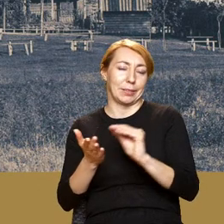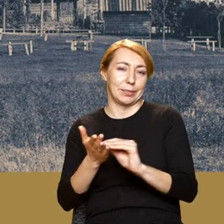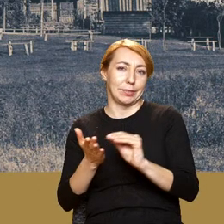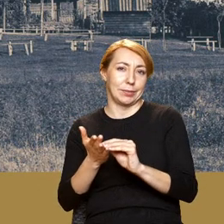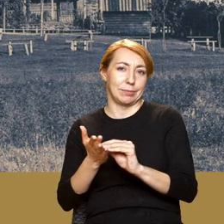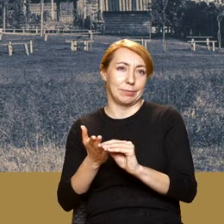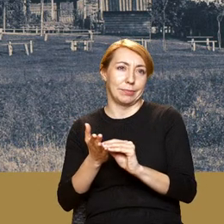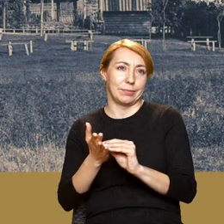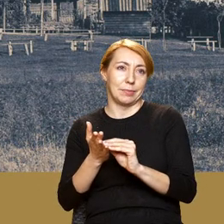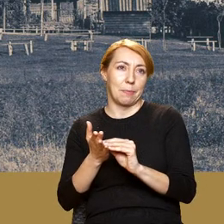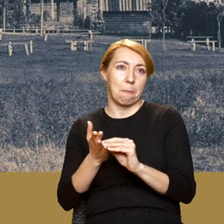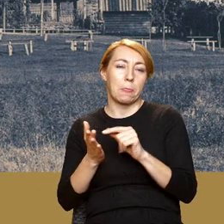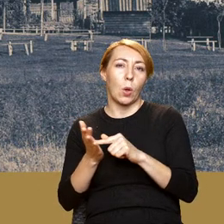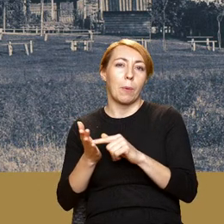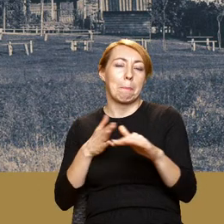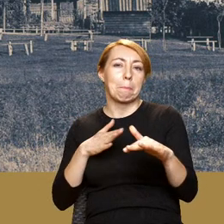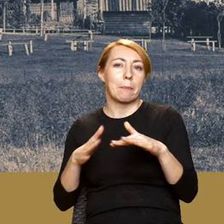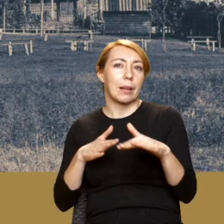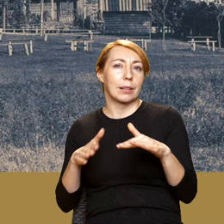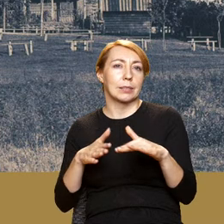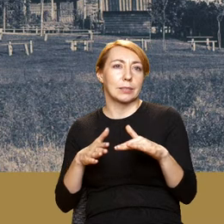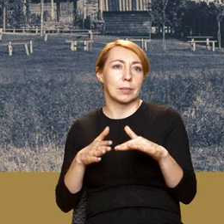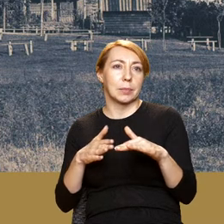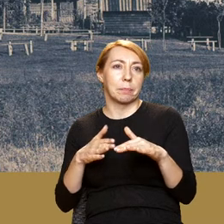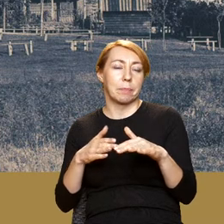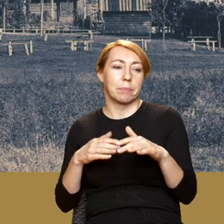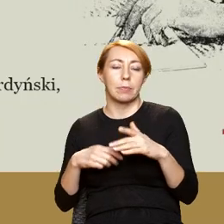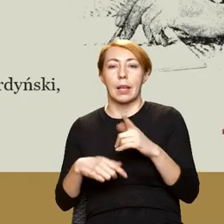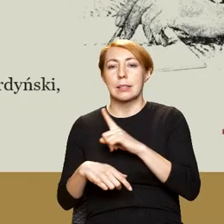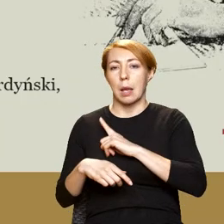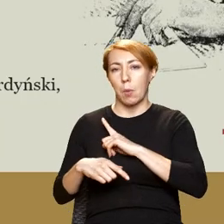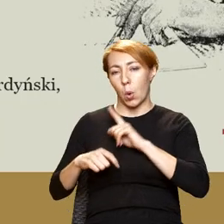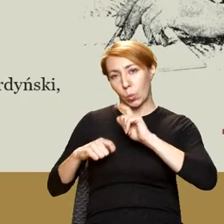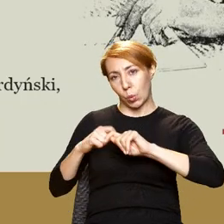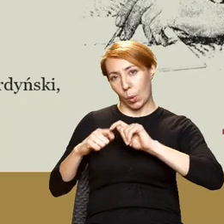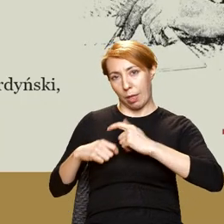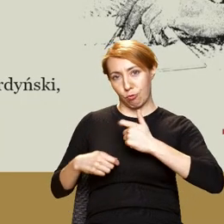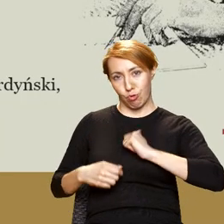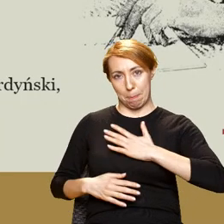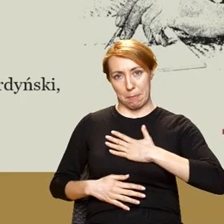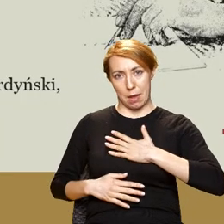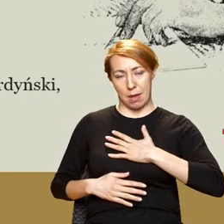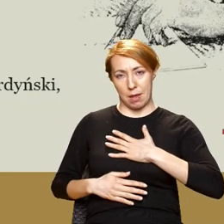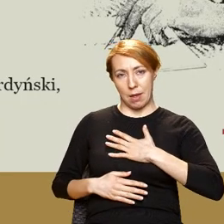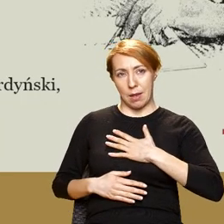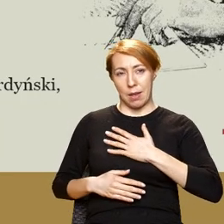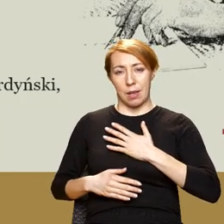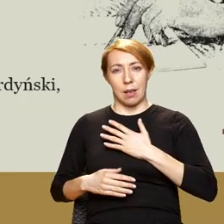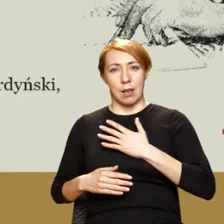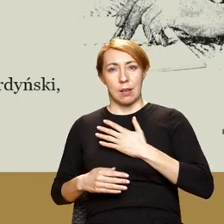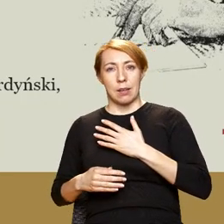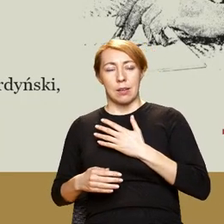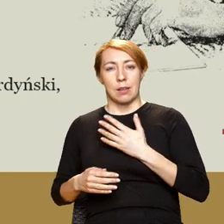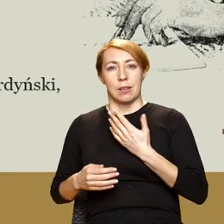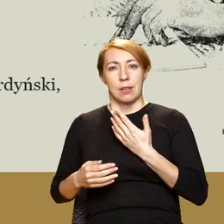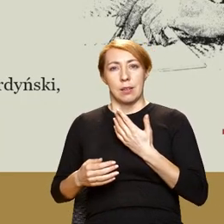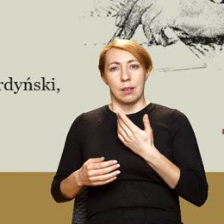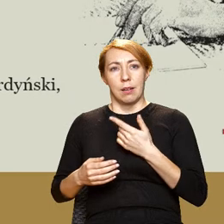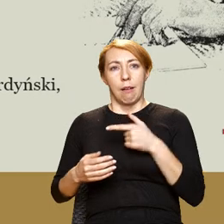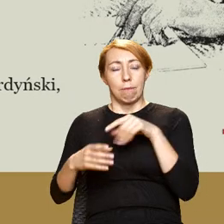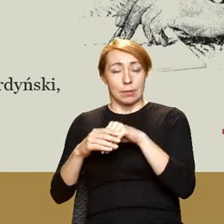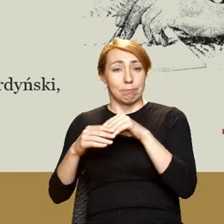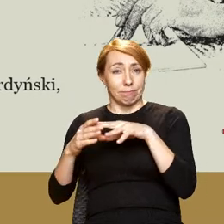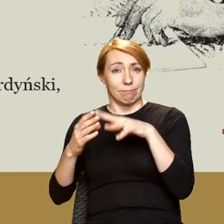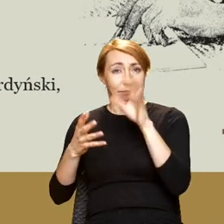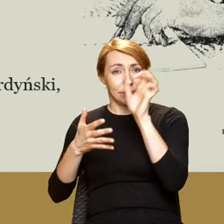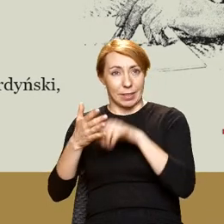takie miejsce jakby kontroli, samokontroli. Mhm. I tutaj jakby w tym tekście